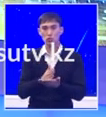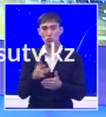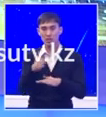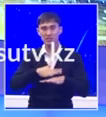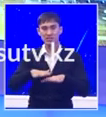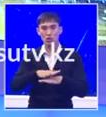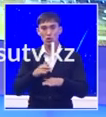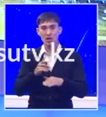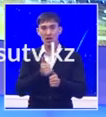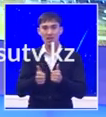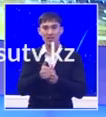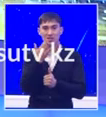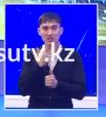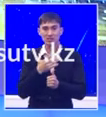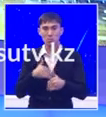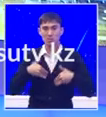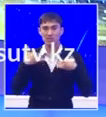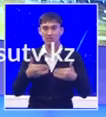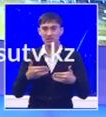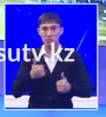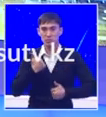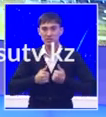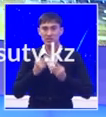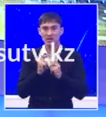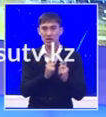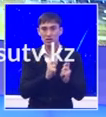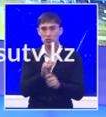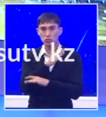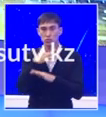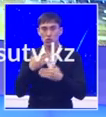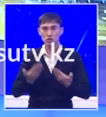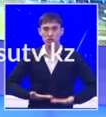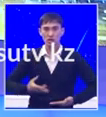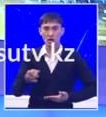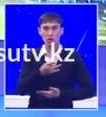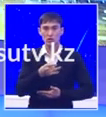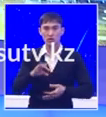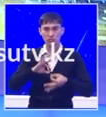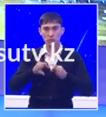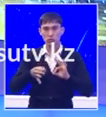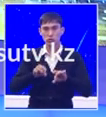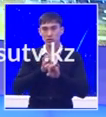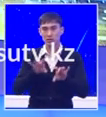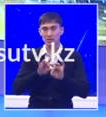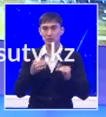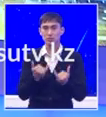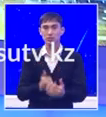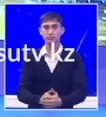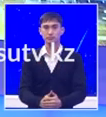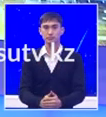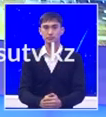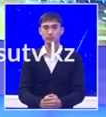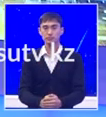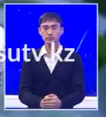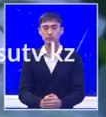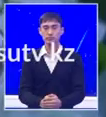лидер нации поздравления и престижных наград удостоились многие жители района все подробности материале нашего корреспондента